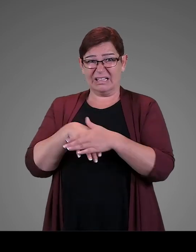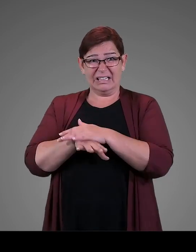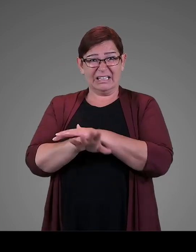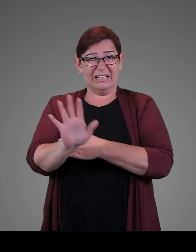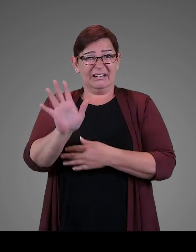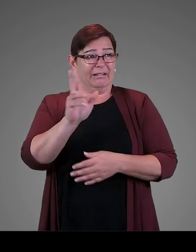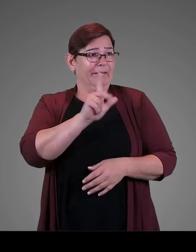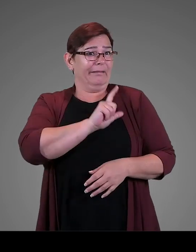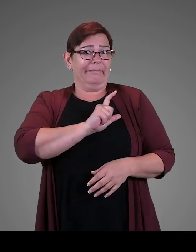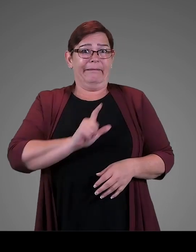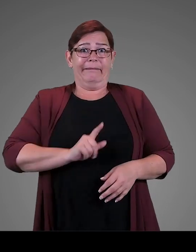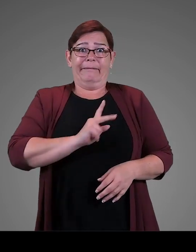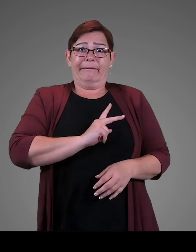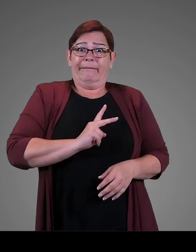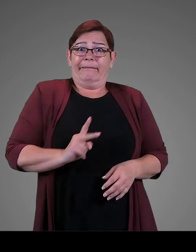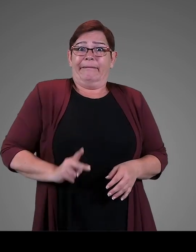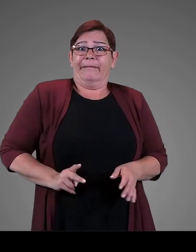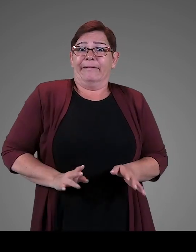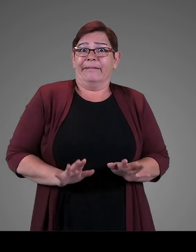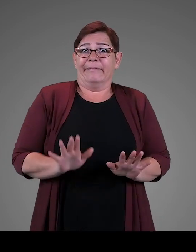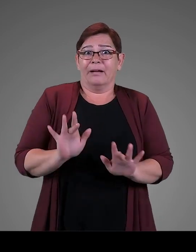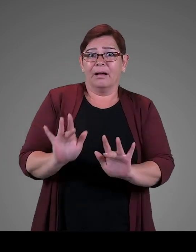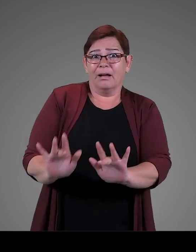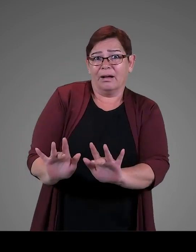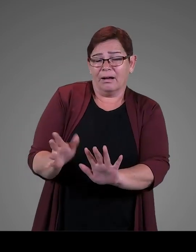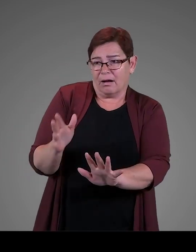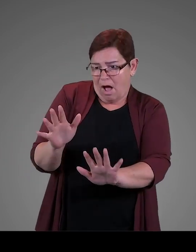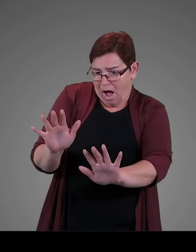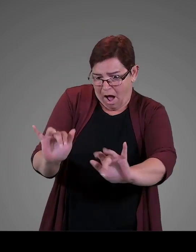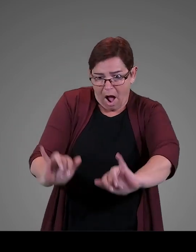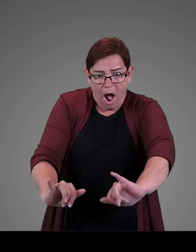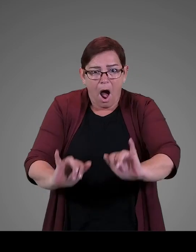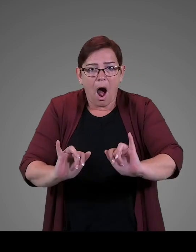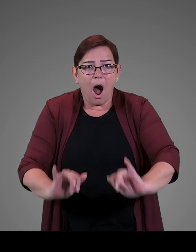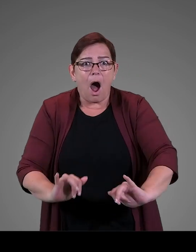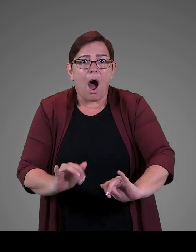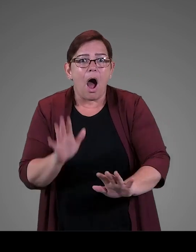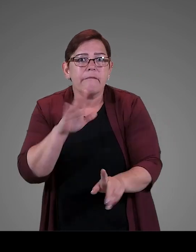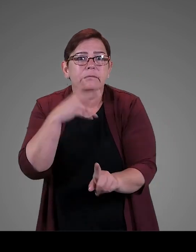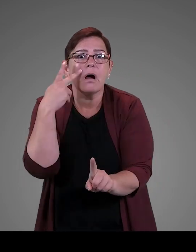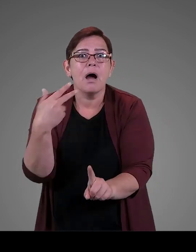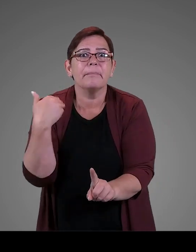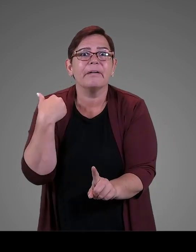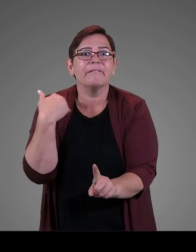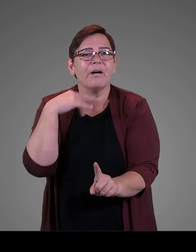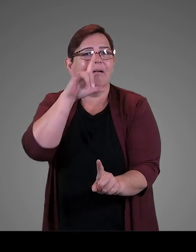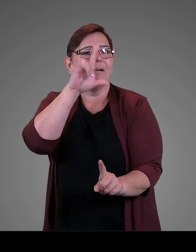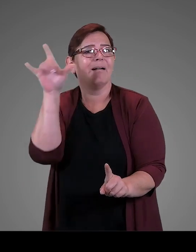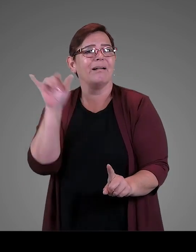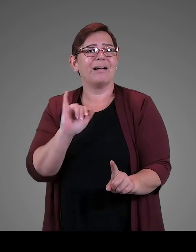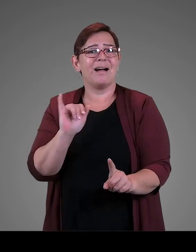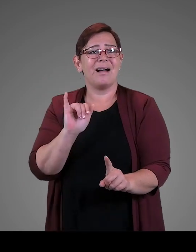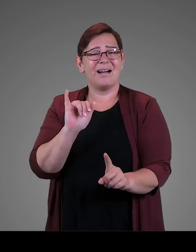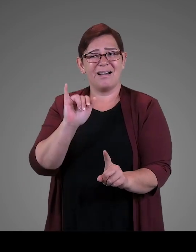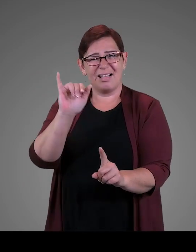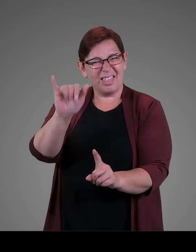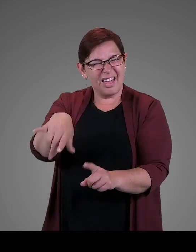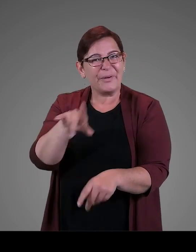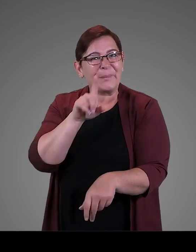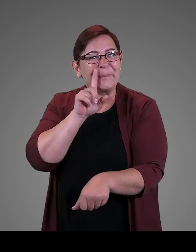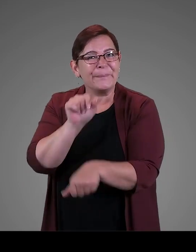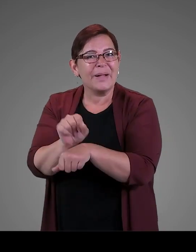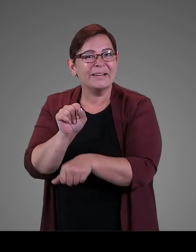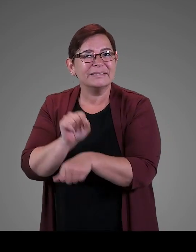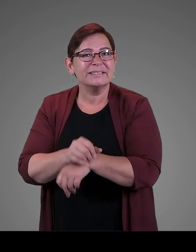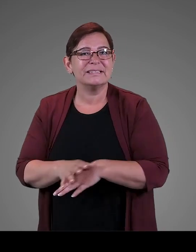a vu les toilettes ici la première fois, on a trouvé qu'on entrait dans un palais. On touchait les toilettes comme si on était une personne qui